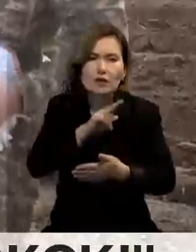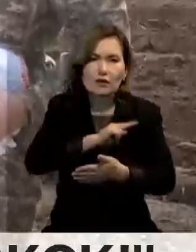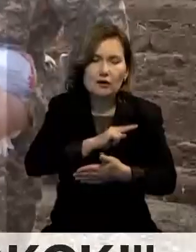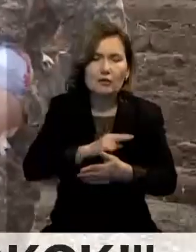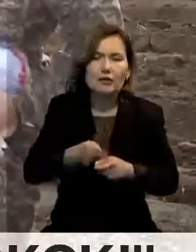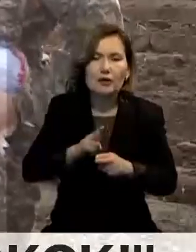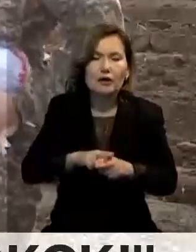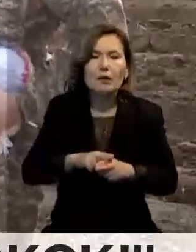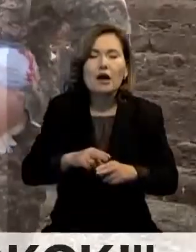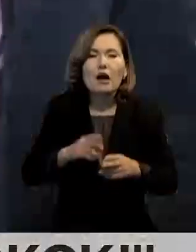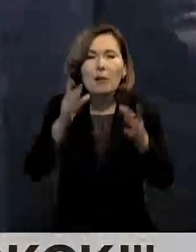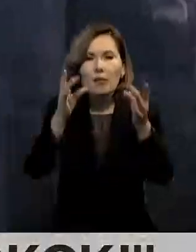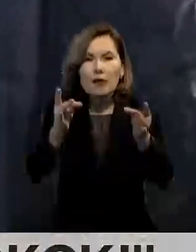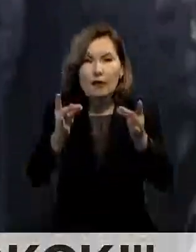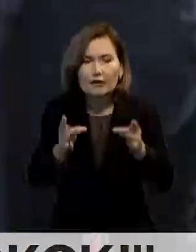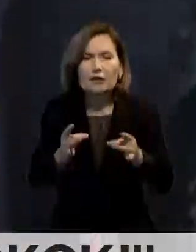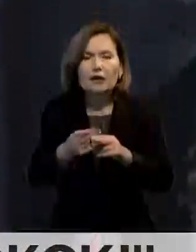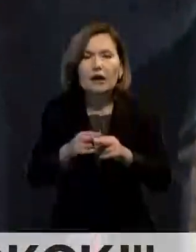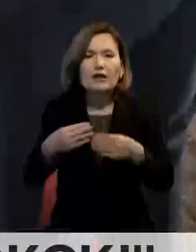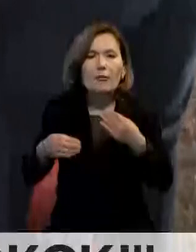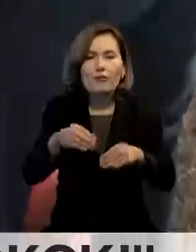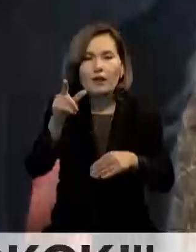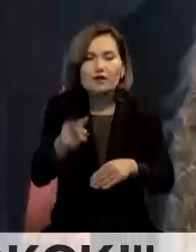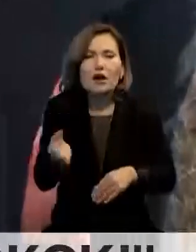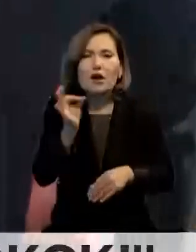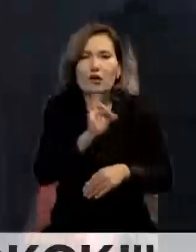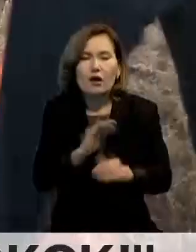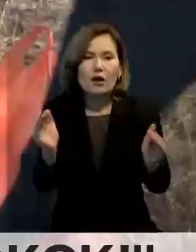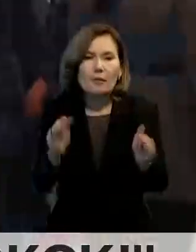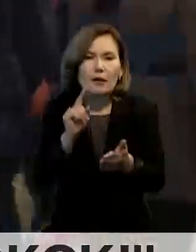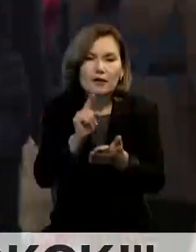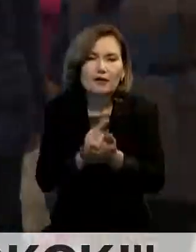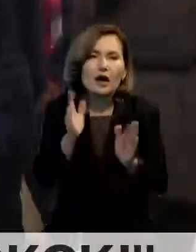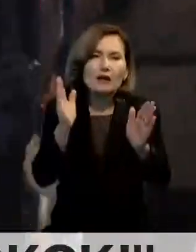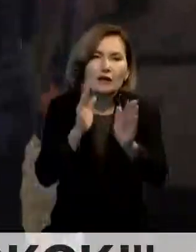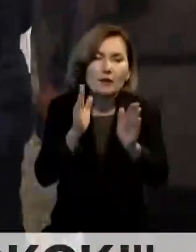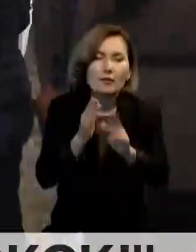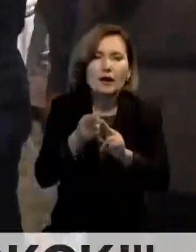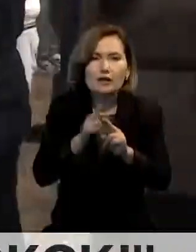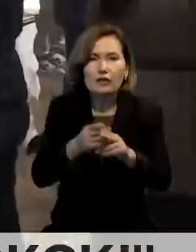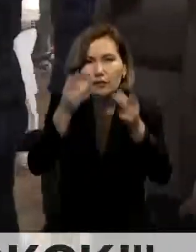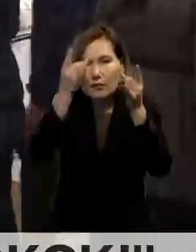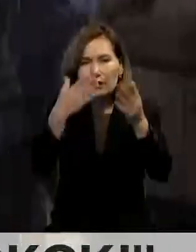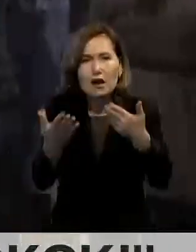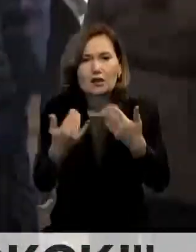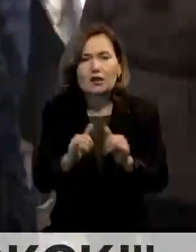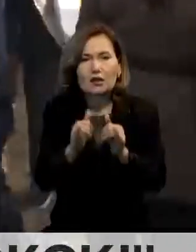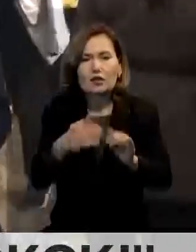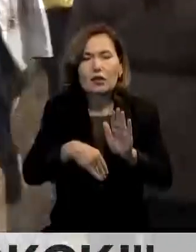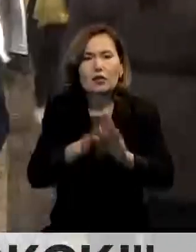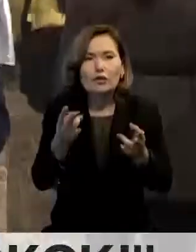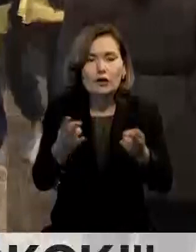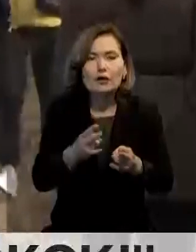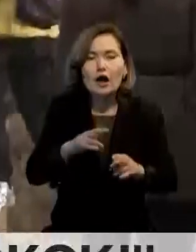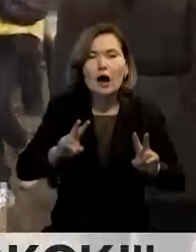өмірде полиэтилен өнімдерін тұтынуды азайтуға жет. Сонда ғана табиғатпен үйлесімде өмір сүру мәдениетін қалыптастырамыз. Елорданың экологиялық